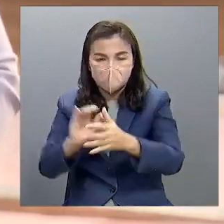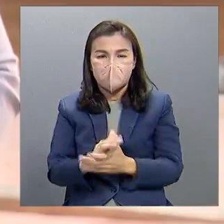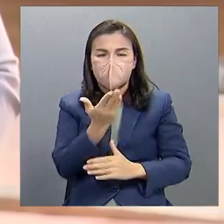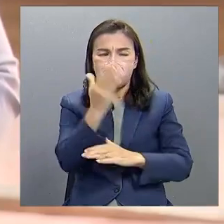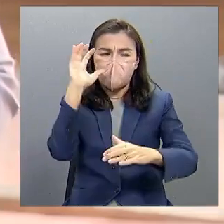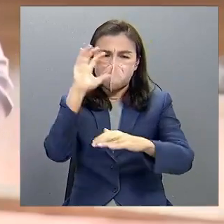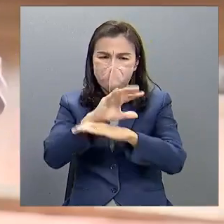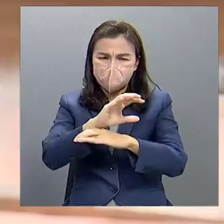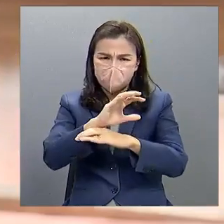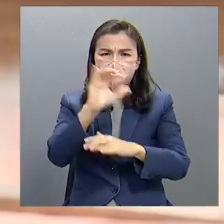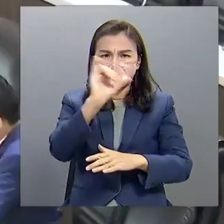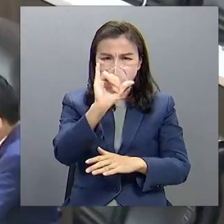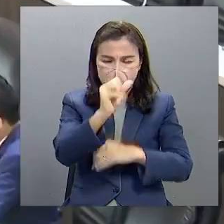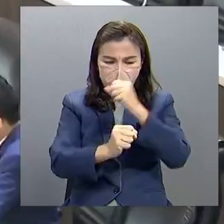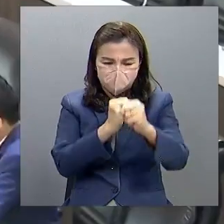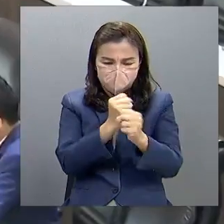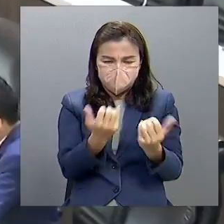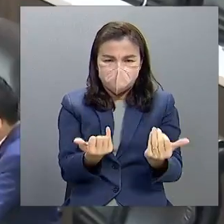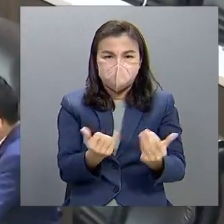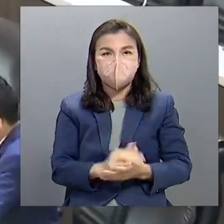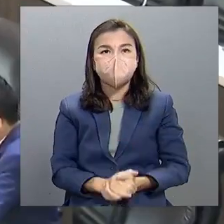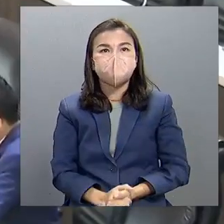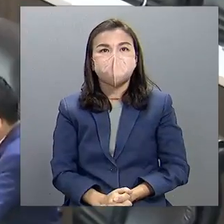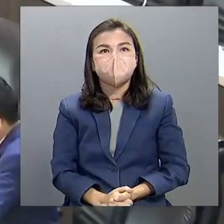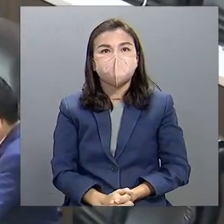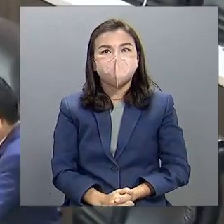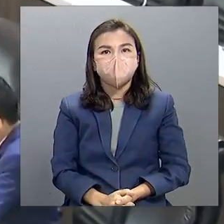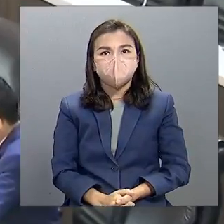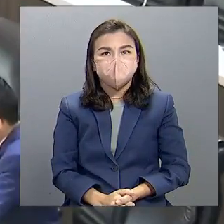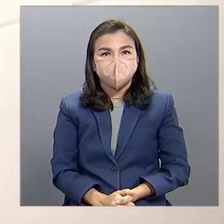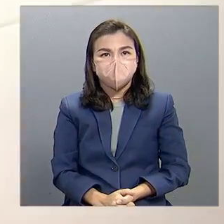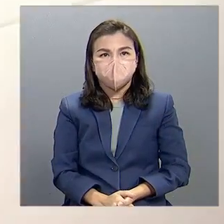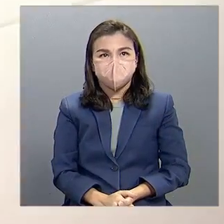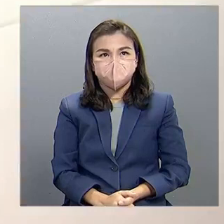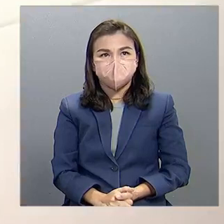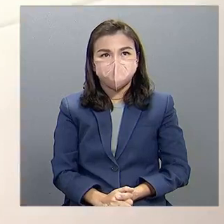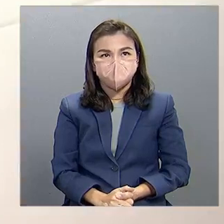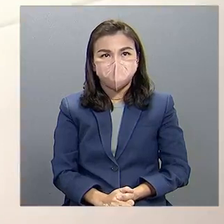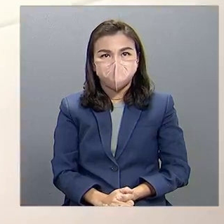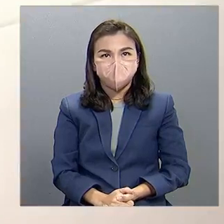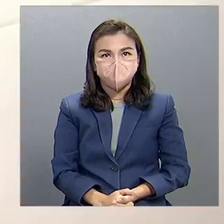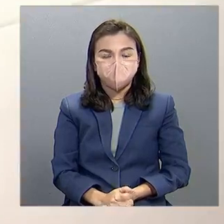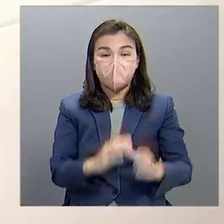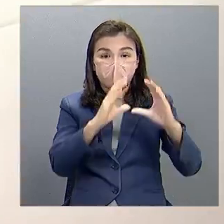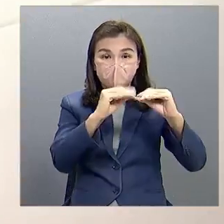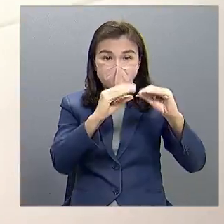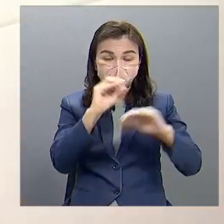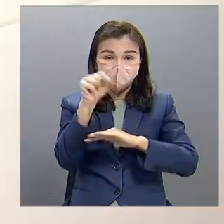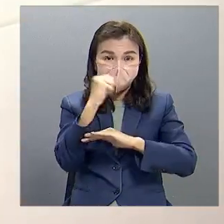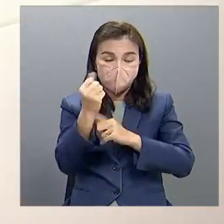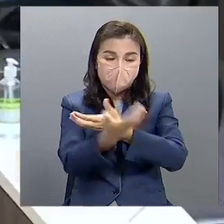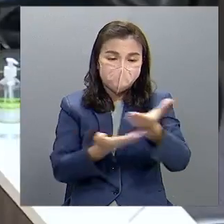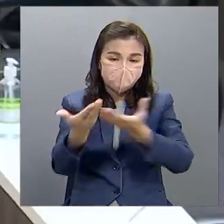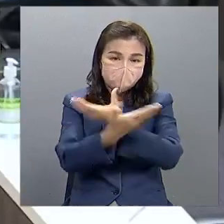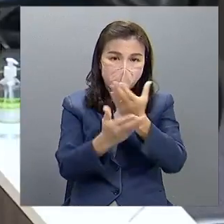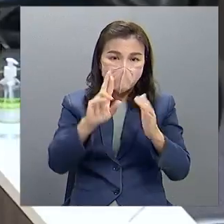โยกย้ายในปีนี้ค่ะ การประชุมรัฐสภาเพื่อพิจารณาร่างพรบตำรวจแห่